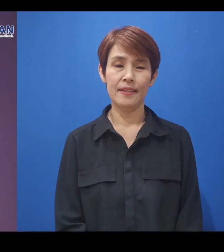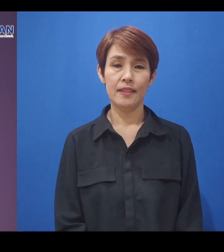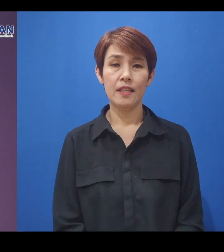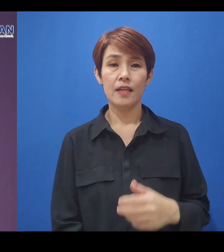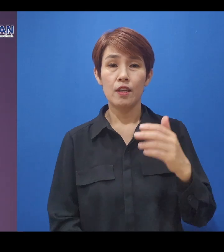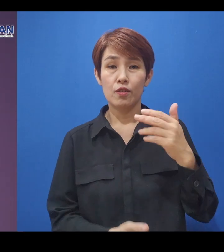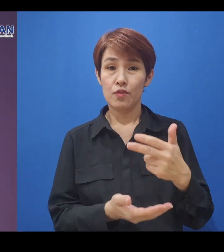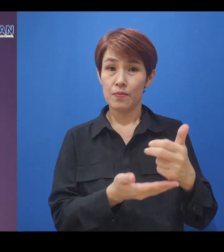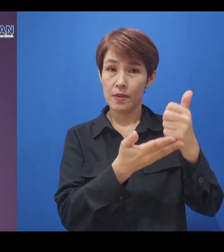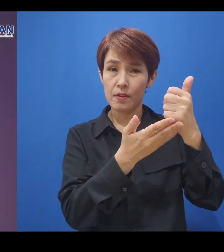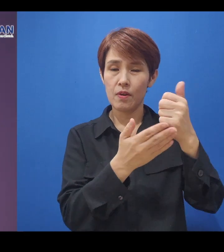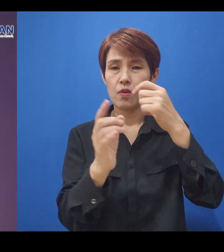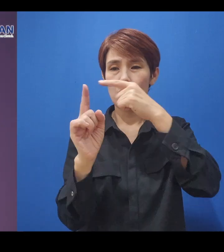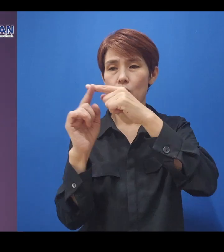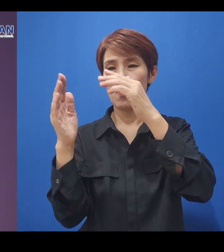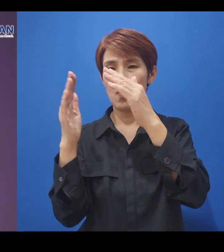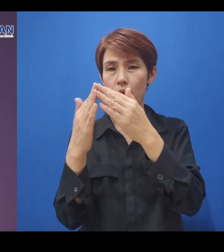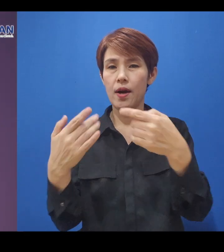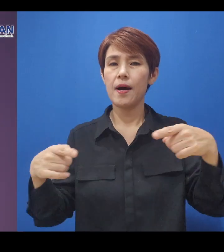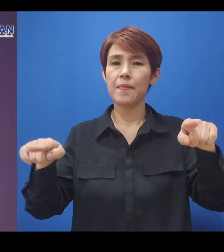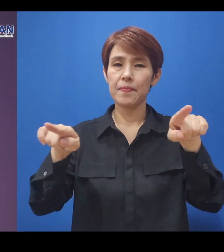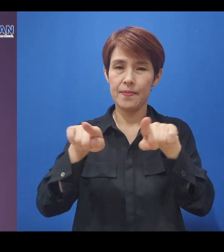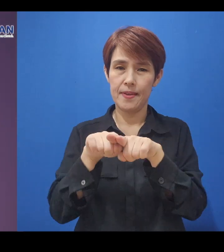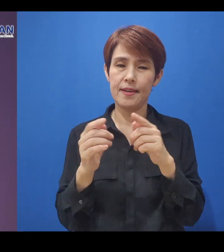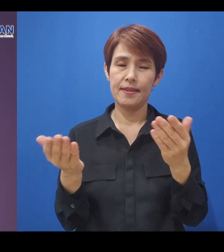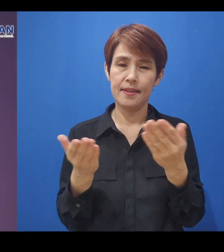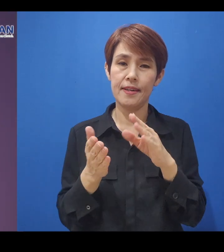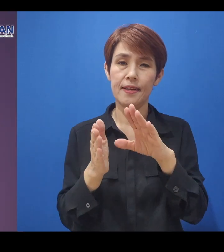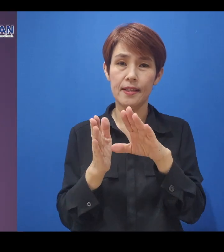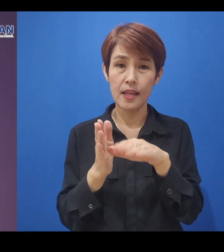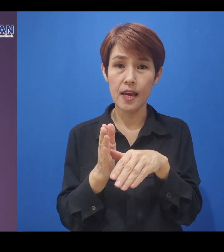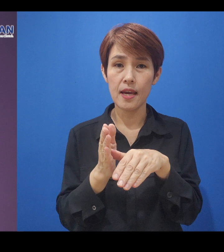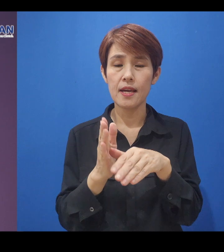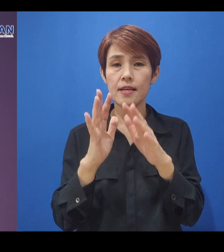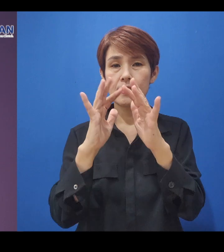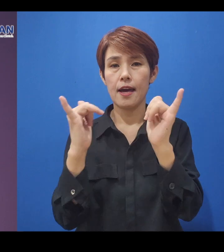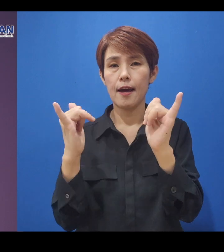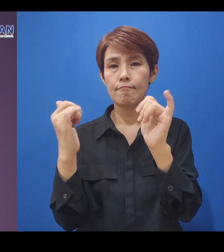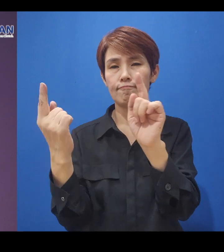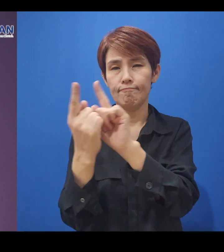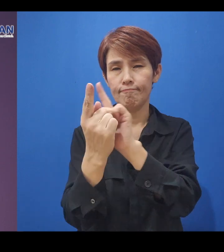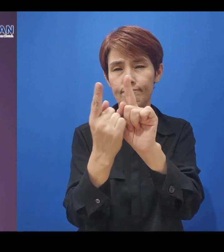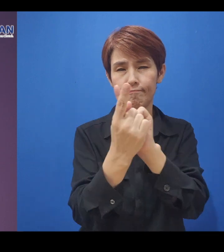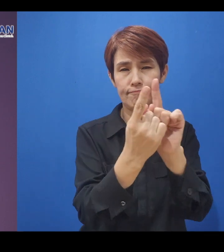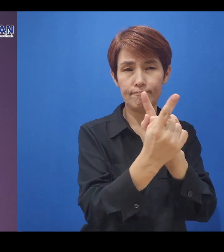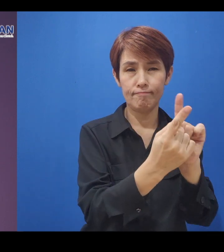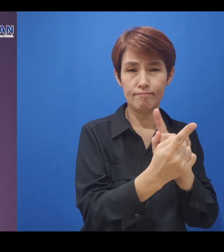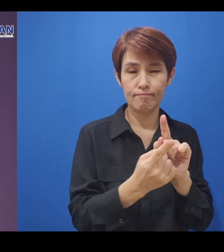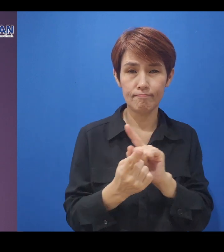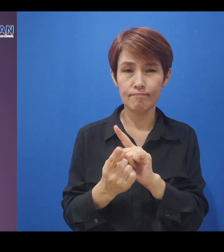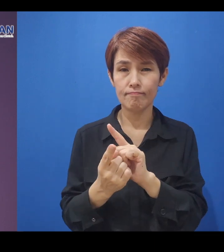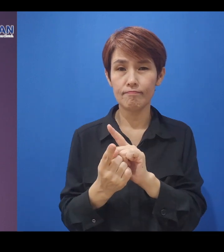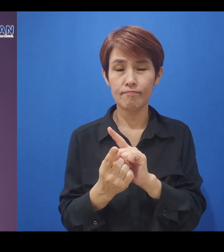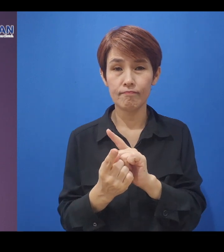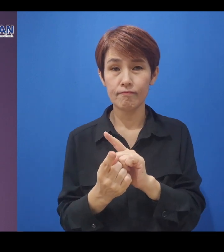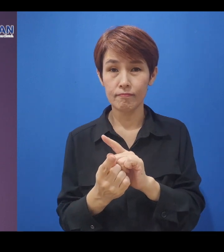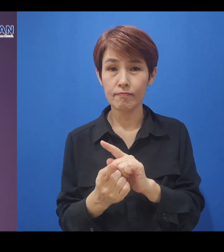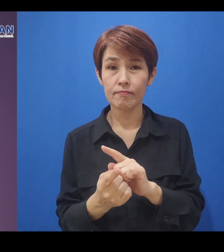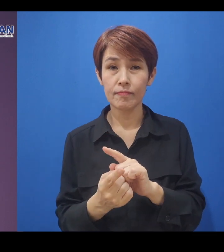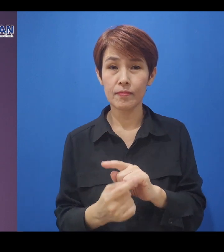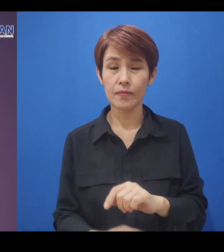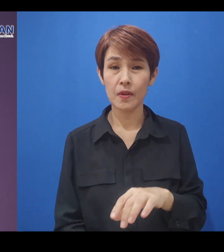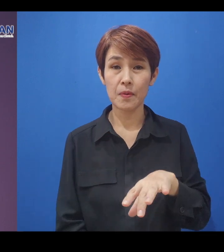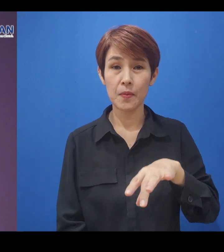주님께서 교회와 함께 사역하시는 중에 많은 사람들을 만나게 되는데, 먼저는 성령과